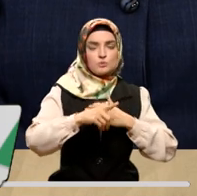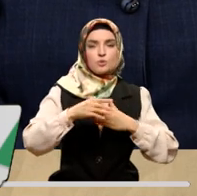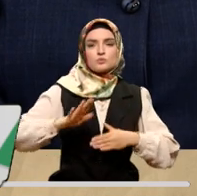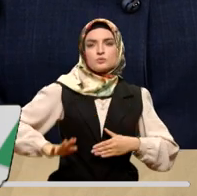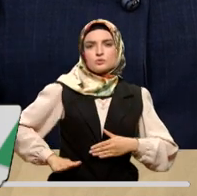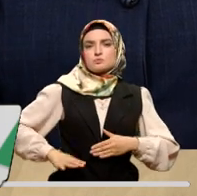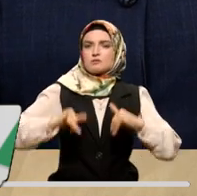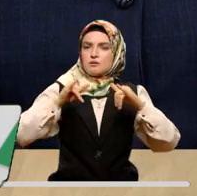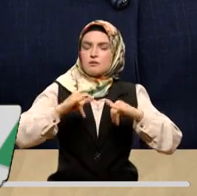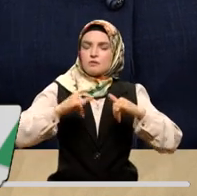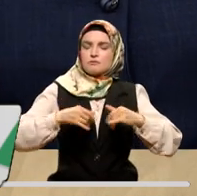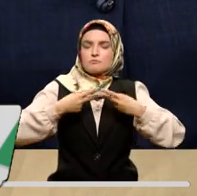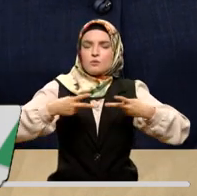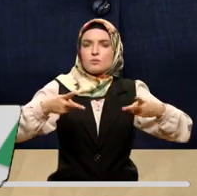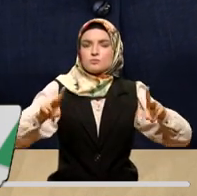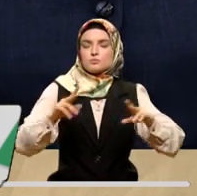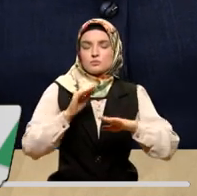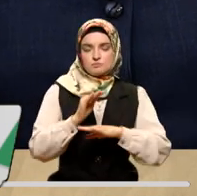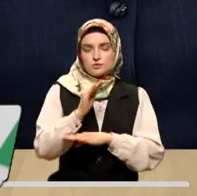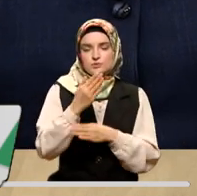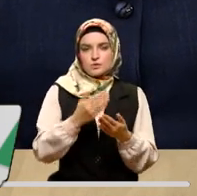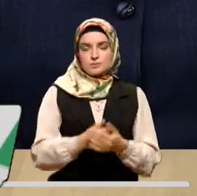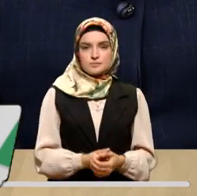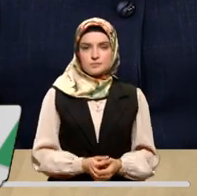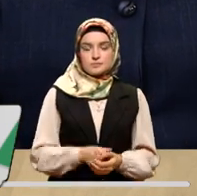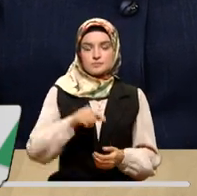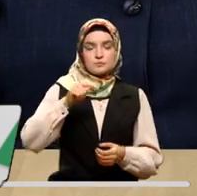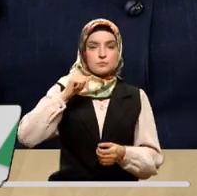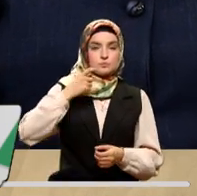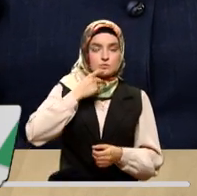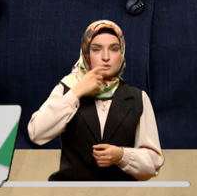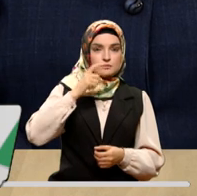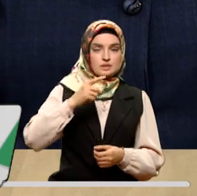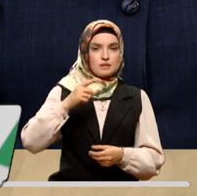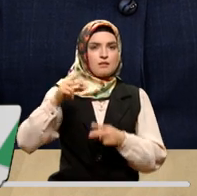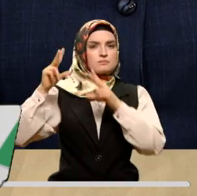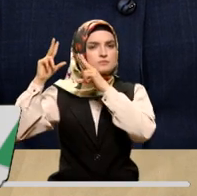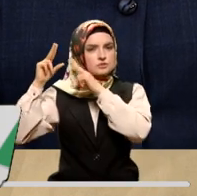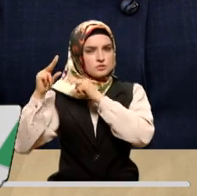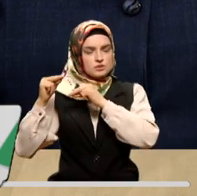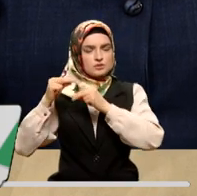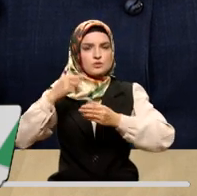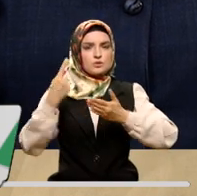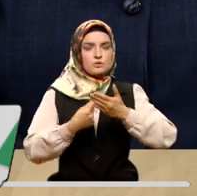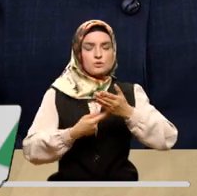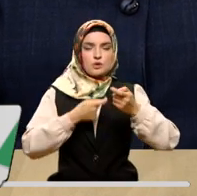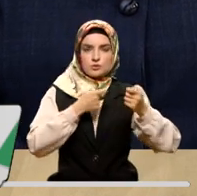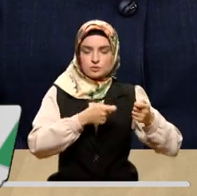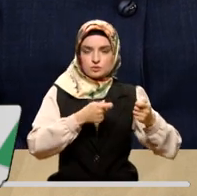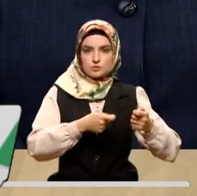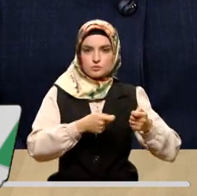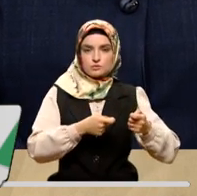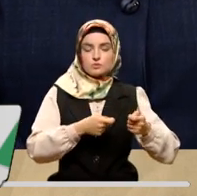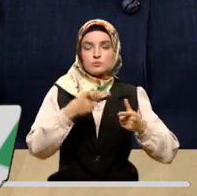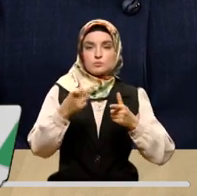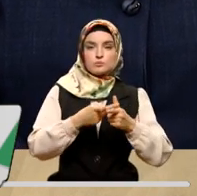yaşıyor aslında. Bu yıl bizim bir de yatılı Kur'an kursu projemiz var. Daha önce Yaygın Din Eğitimi Daire